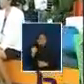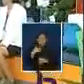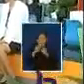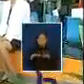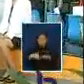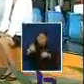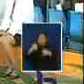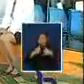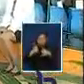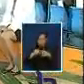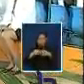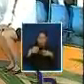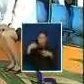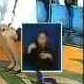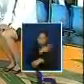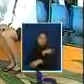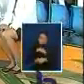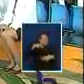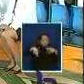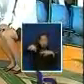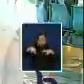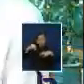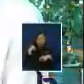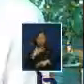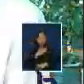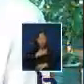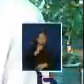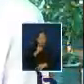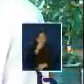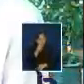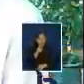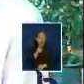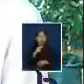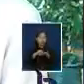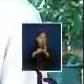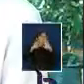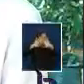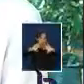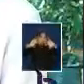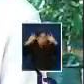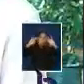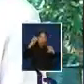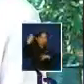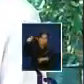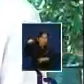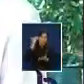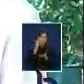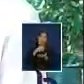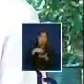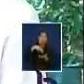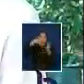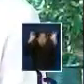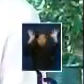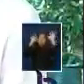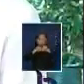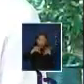ในการมาดูผมสบายใจนะเพราะว่าแสดงว่าสิ่งที่รัฐบาลเนี่ยให้ความสนใจในการที่ประชาสัมพันธ์ไปว่าหากพบการเจ็บป่วยของบุตรหล